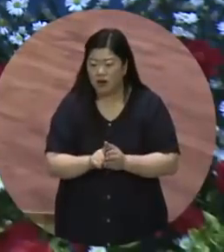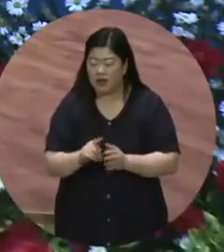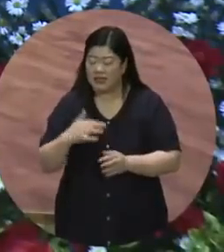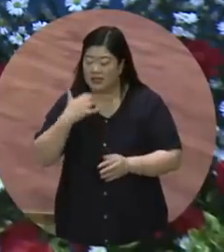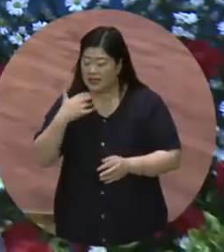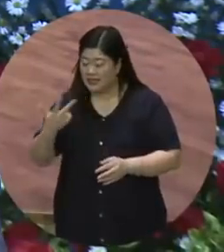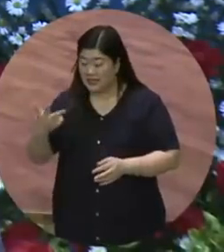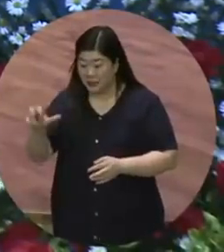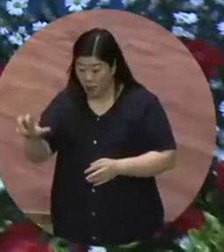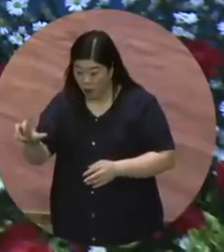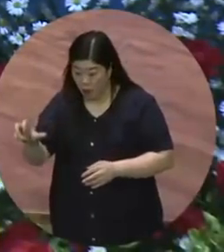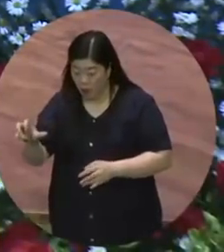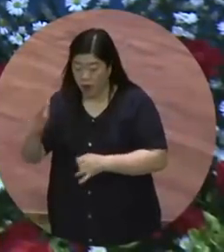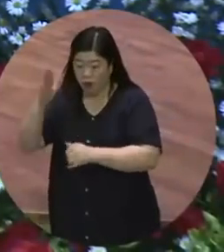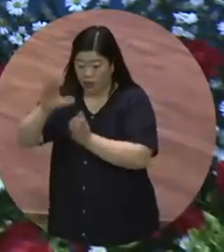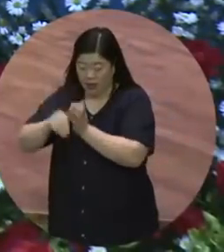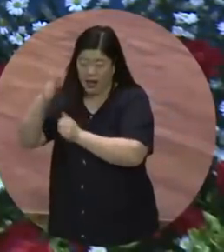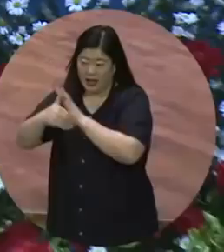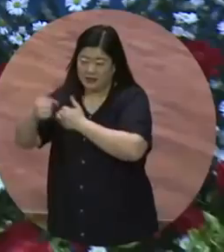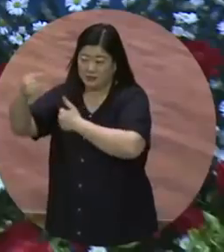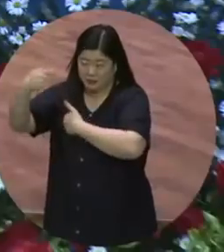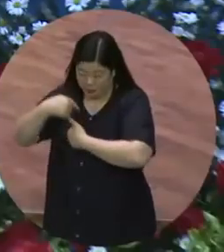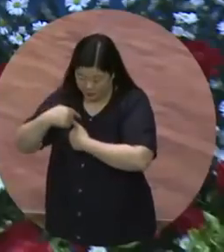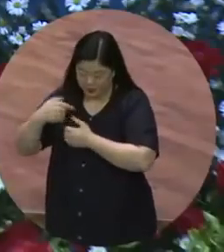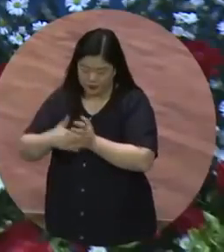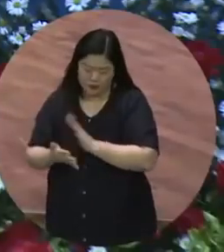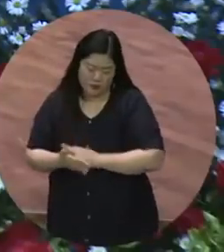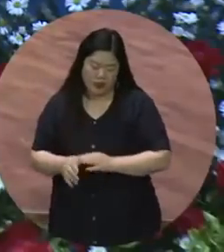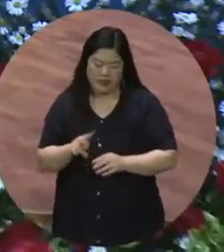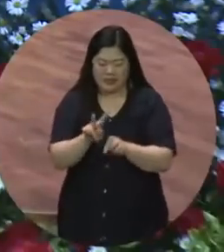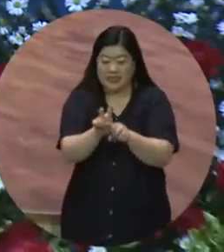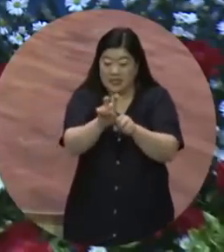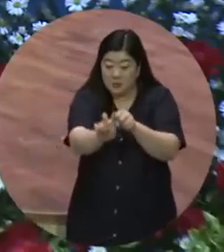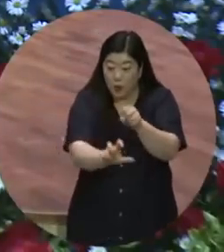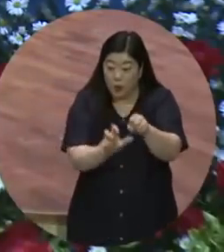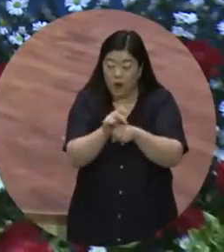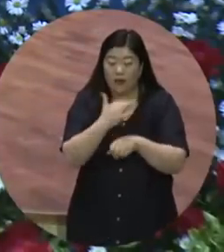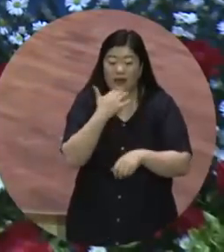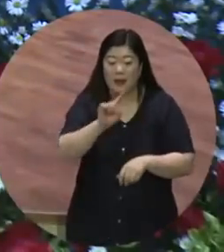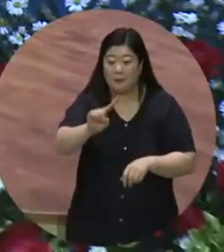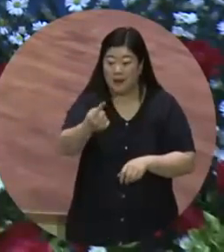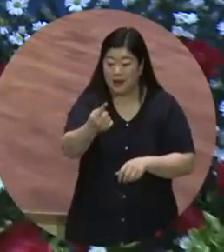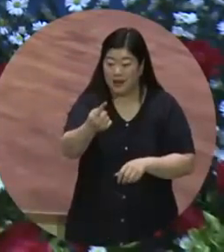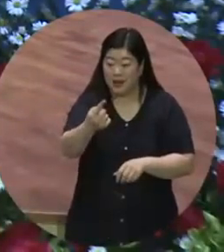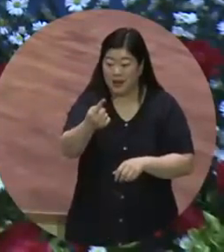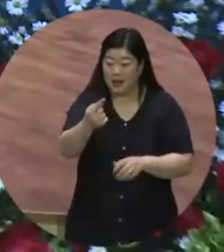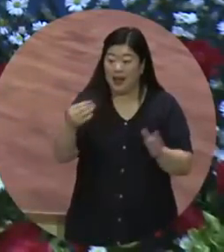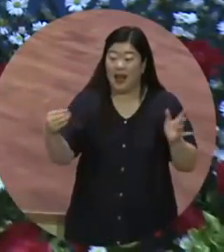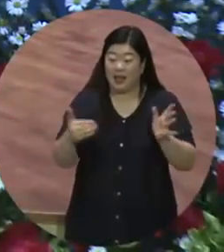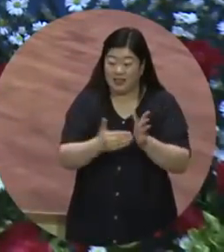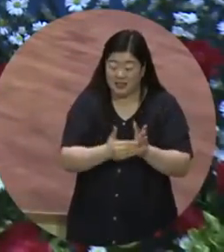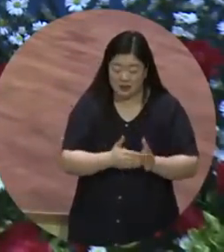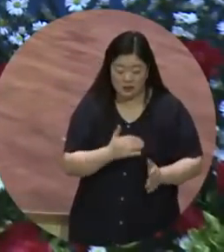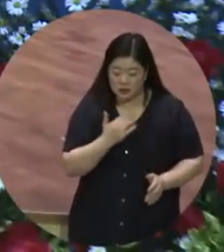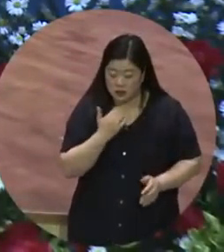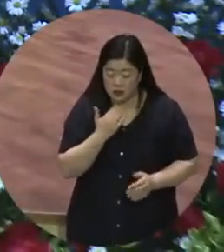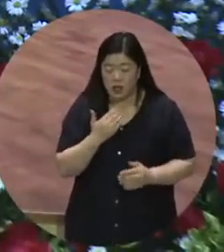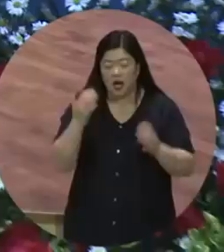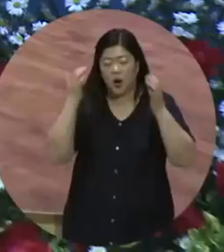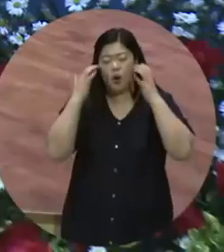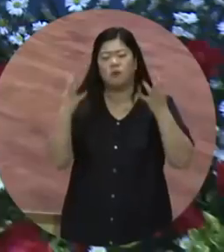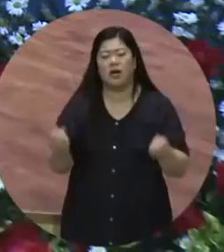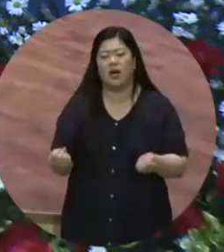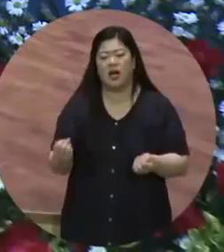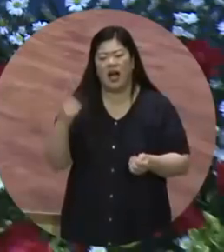못한 믿음 때문에 이번 주일을 많이 썼어요. 그래가지고 많은 고생했습니다. 많은 창피도